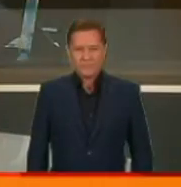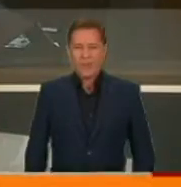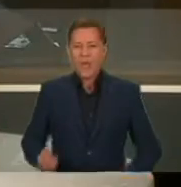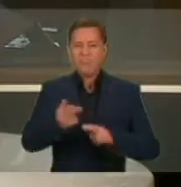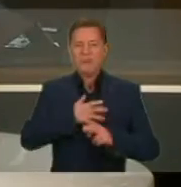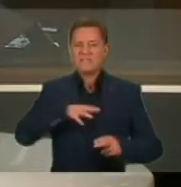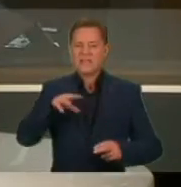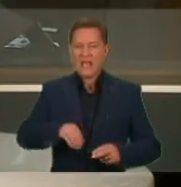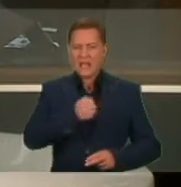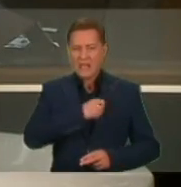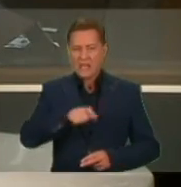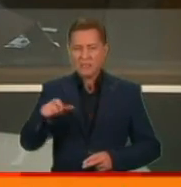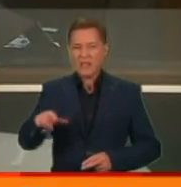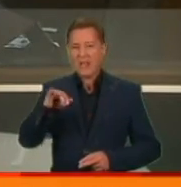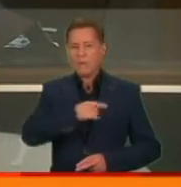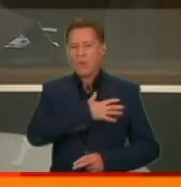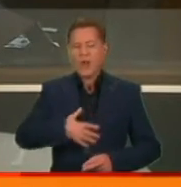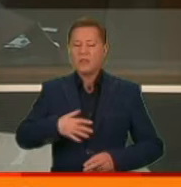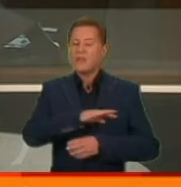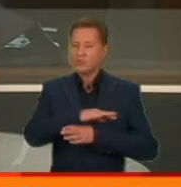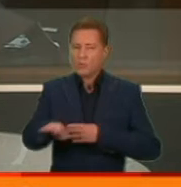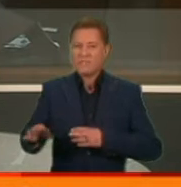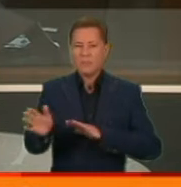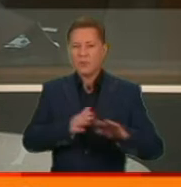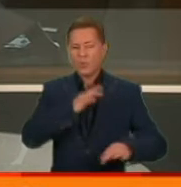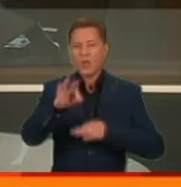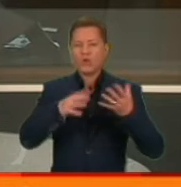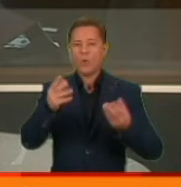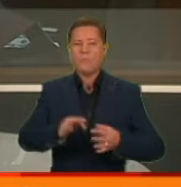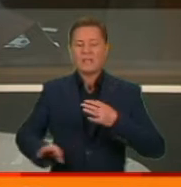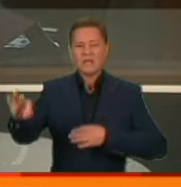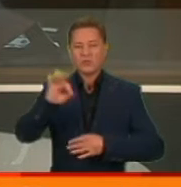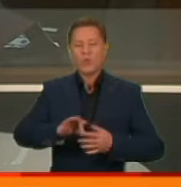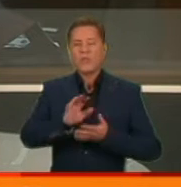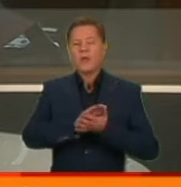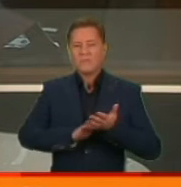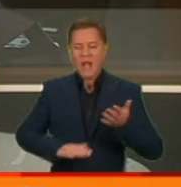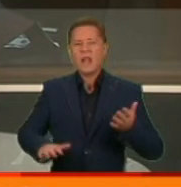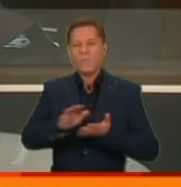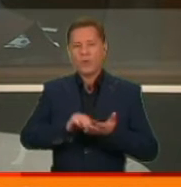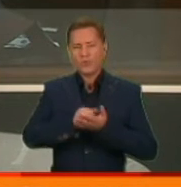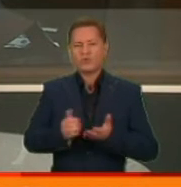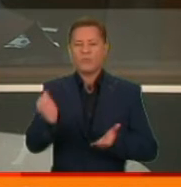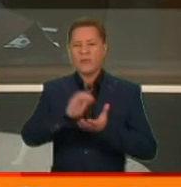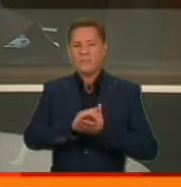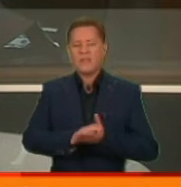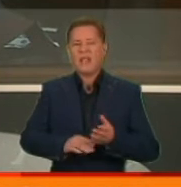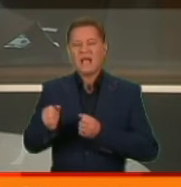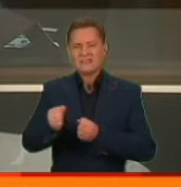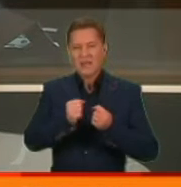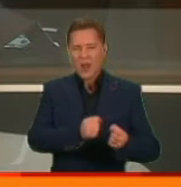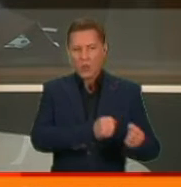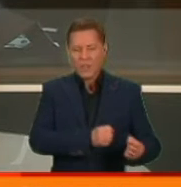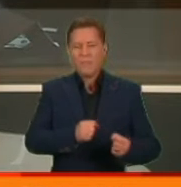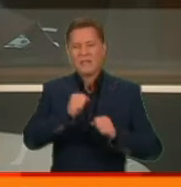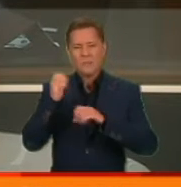Без загиблих та поранених, але з обстрілами. Так минула доба на сході. Окупанти й далі порушують перемир'я. Стріляли переважно з кулеметів і